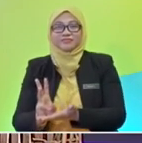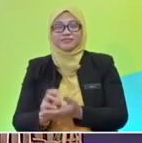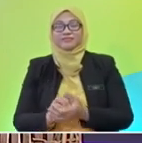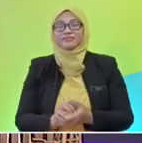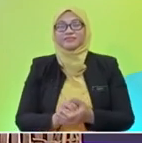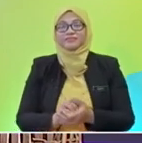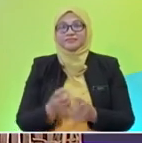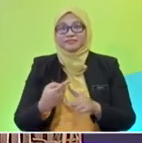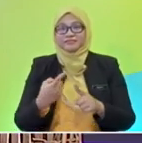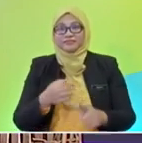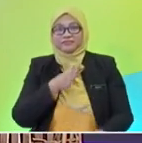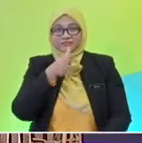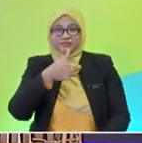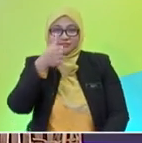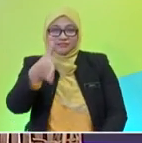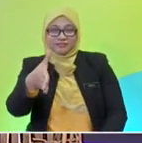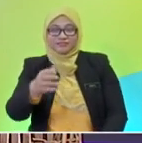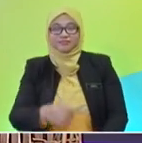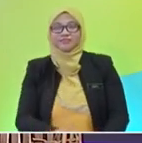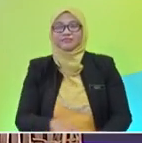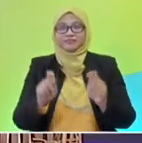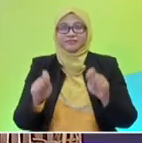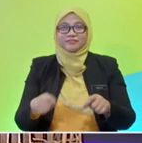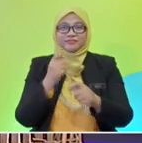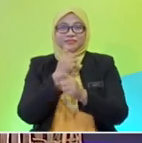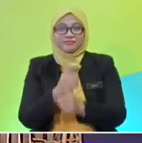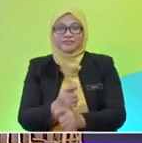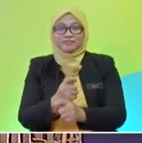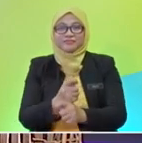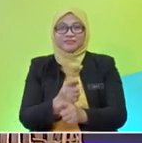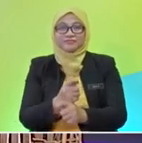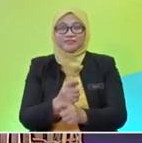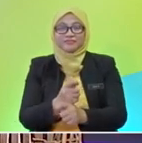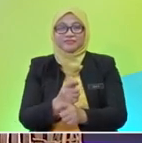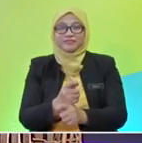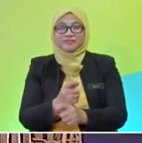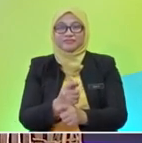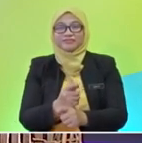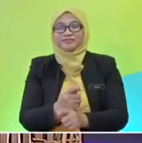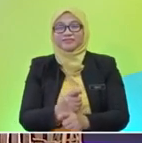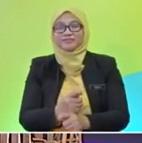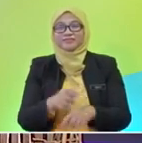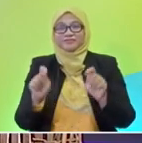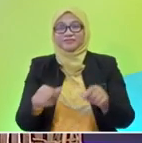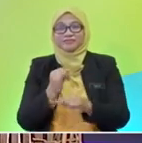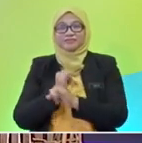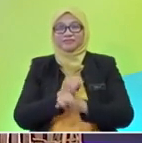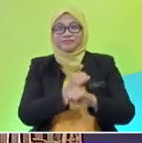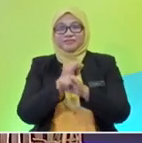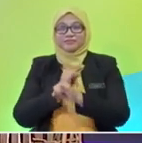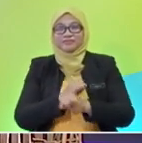ialah kita perlu pertahankan sebagai mana yang di message dalam syair tadi tu, kita mesti jaga